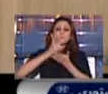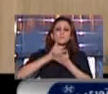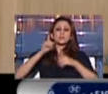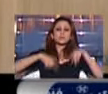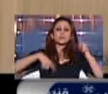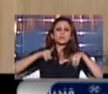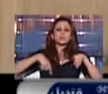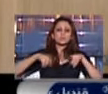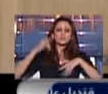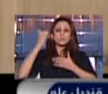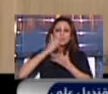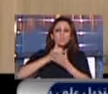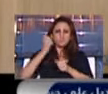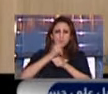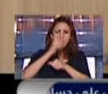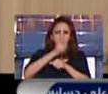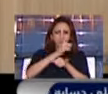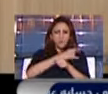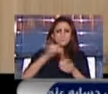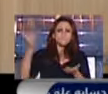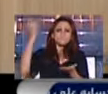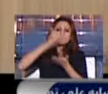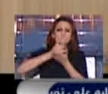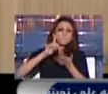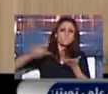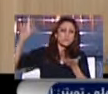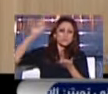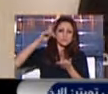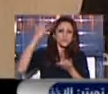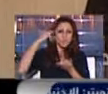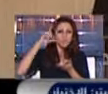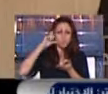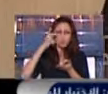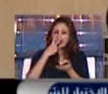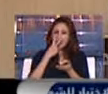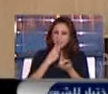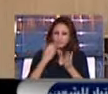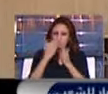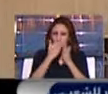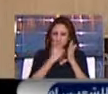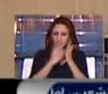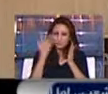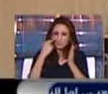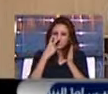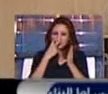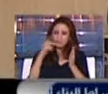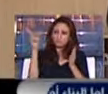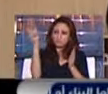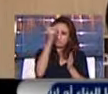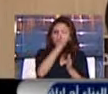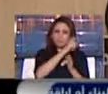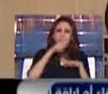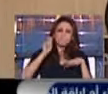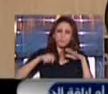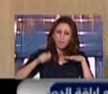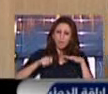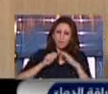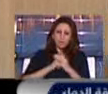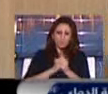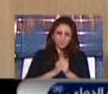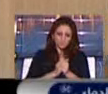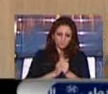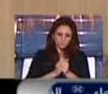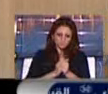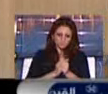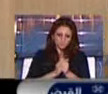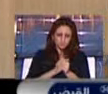سياسيا أو تنفيذيا في ظل النظام السابق، كما صدر عن رئيس الجمهورية قرارا